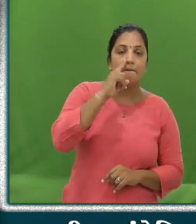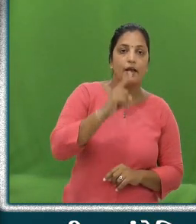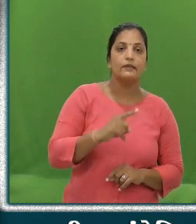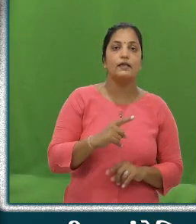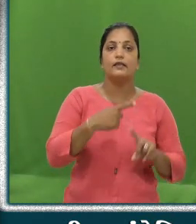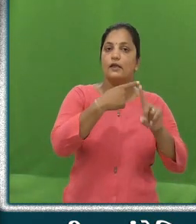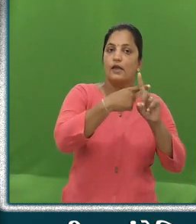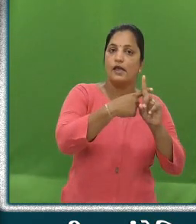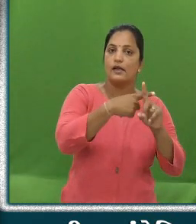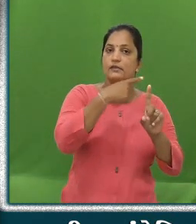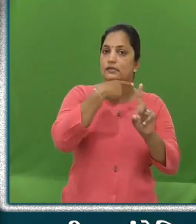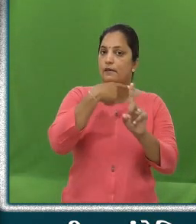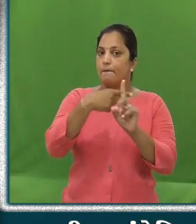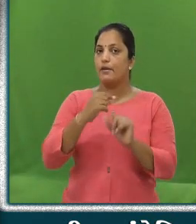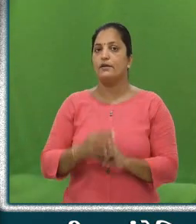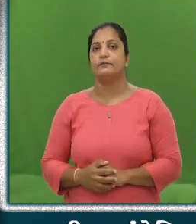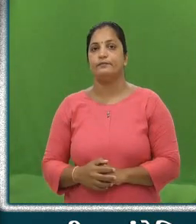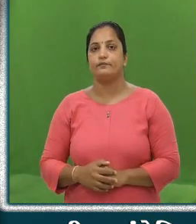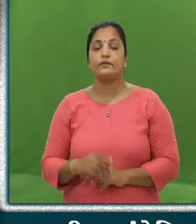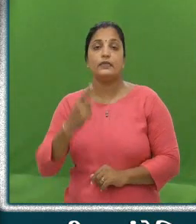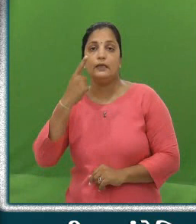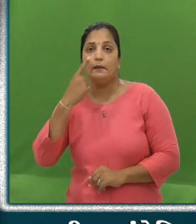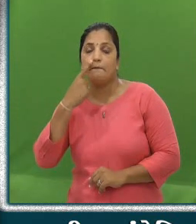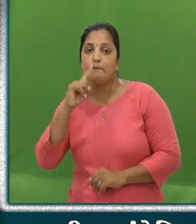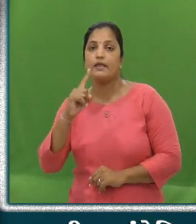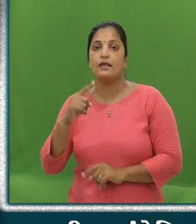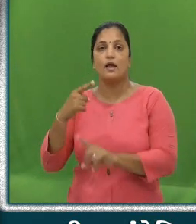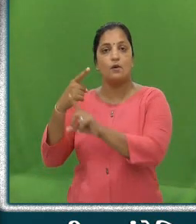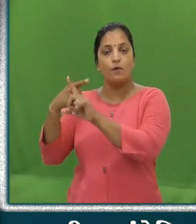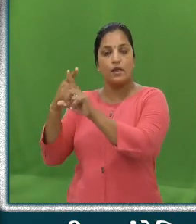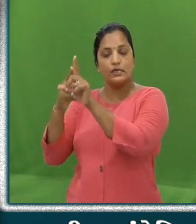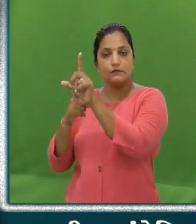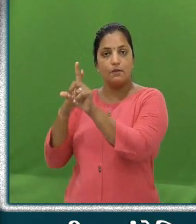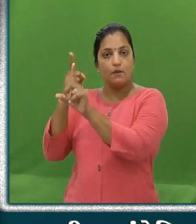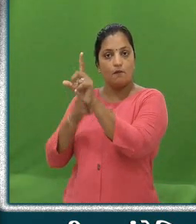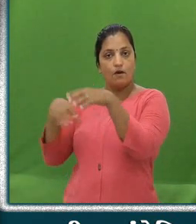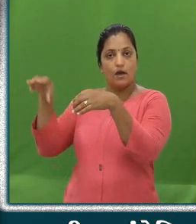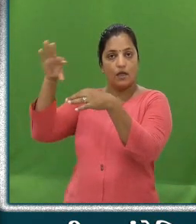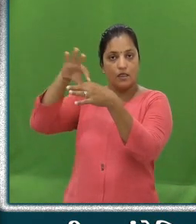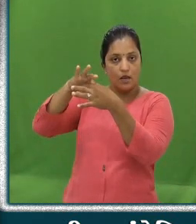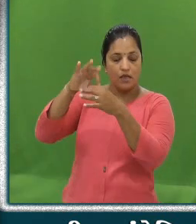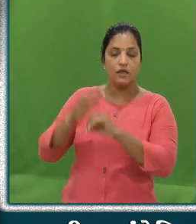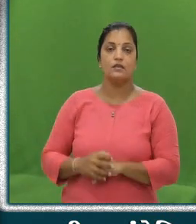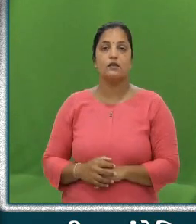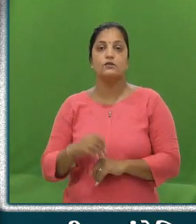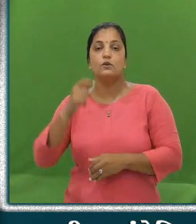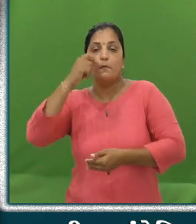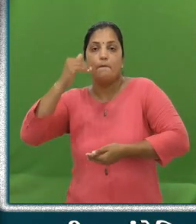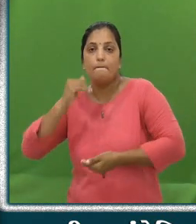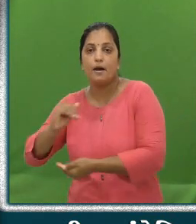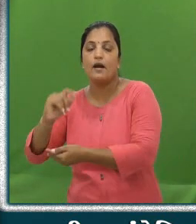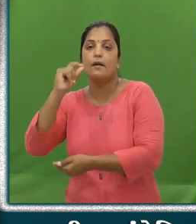એક્સ રંગસૂત્ર સાથે જે પિતાનો વાય રંગસૂત્ર જોડાશે તો સંતતિની અંદર જે કહેવામાં આવે